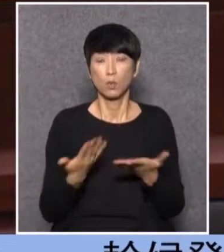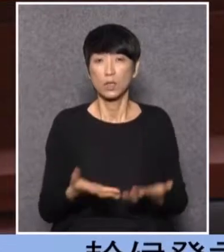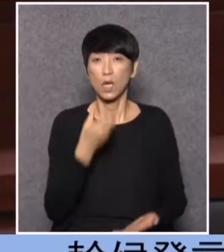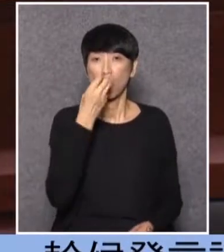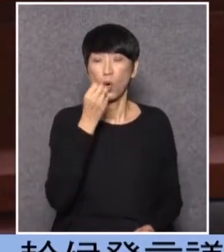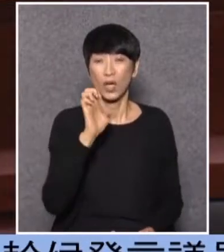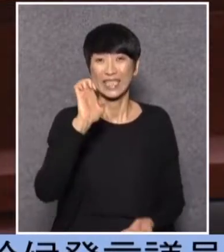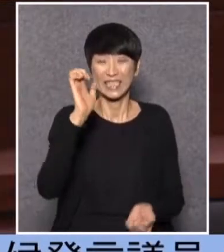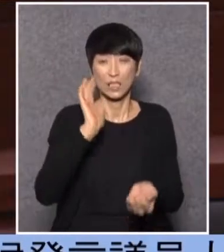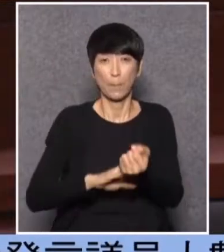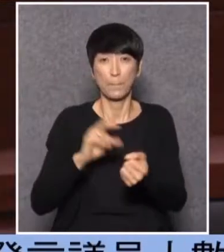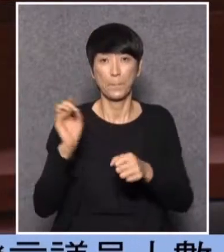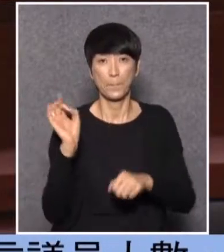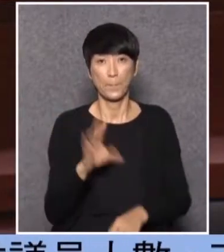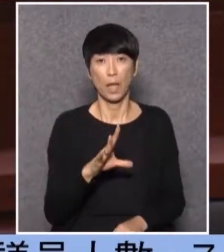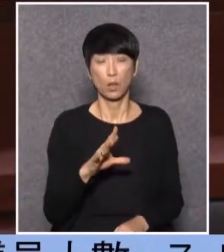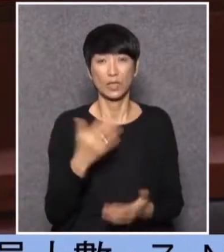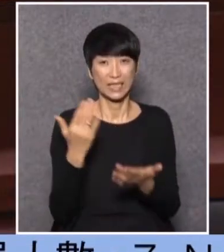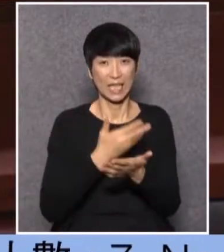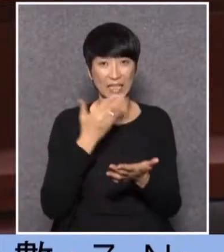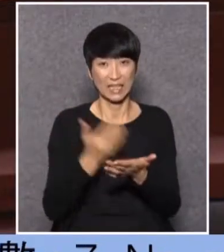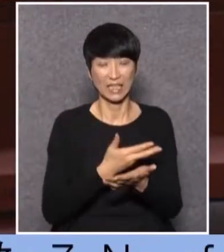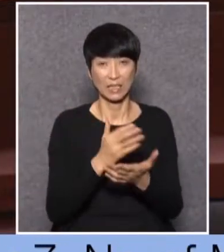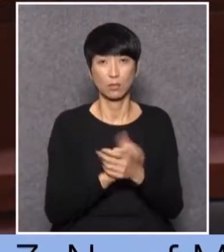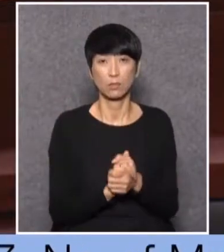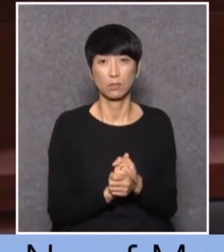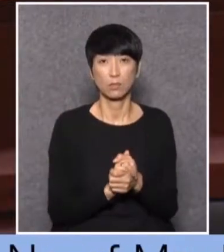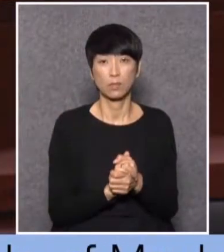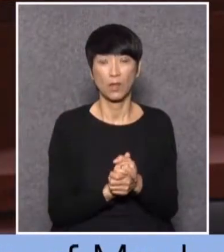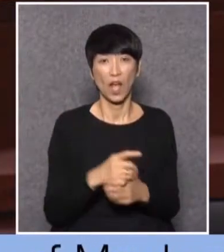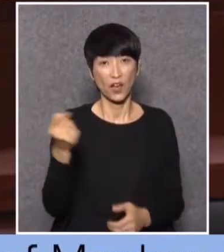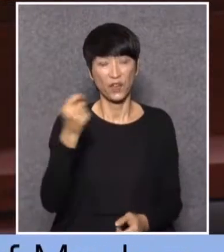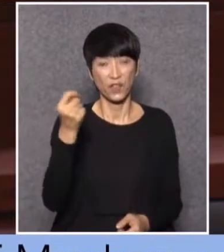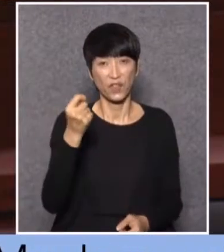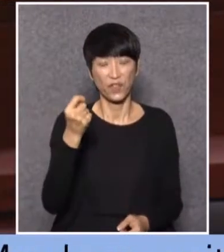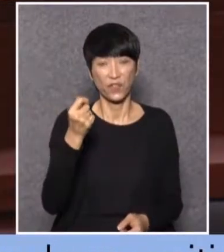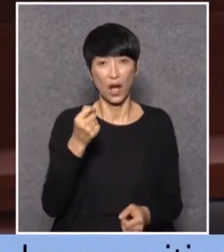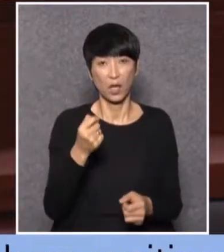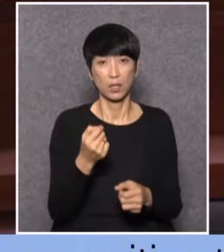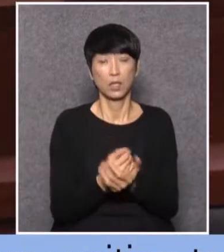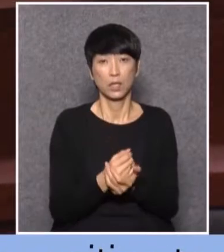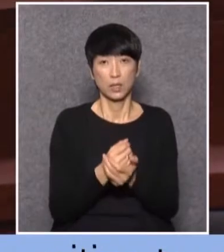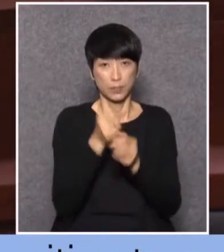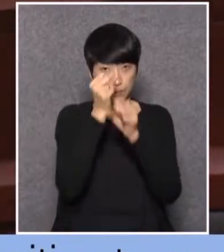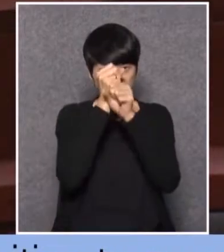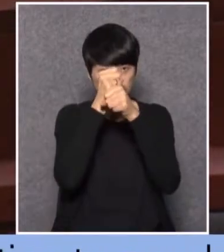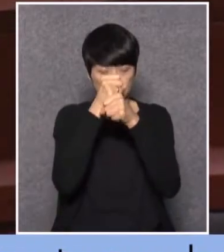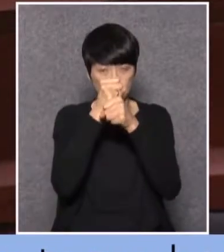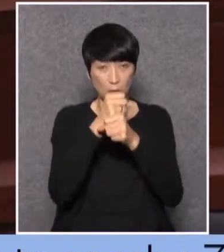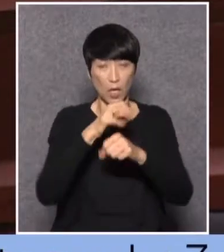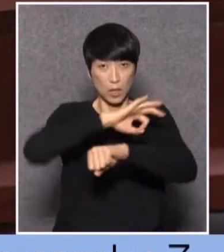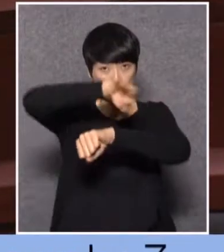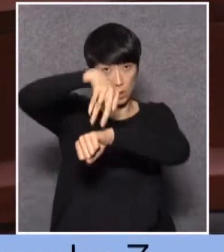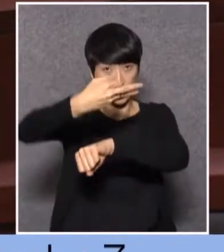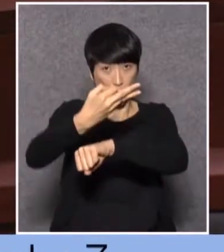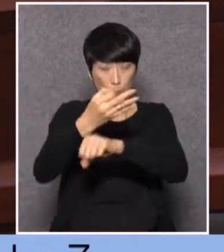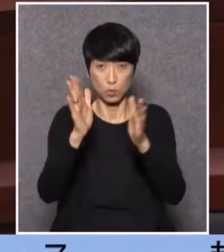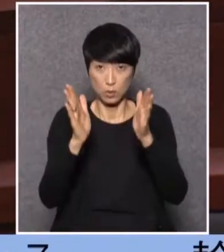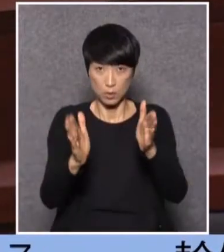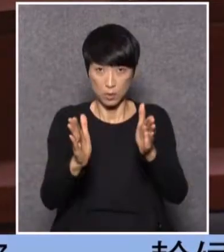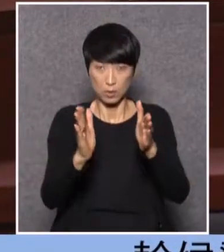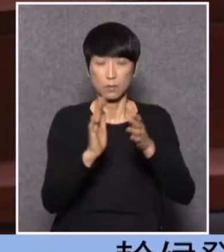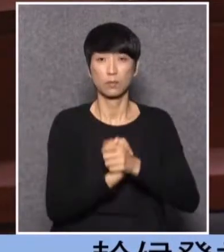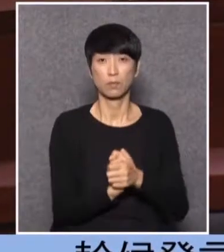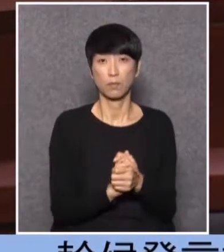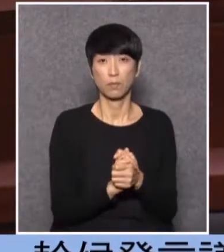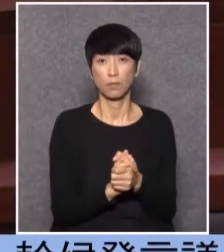波拉病毒的一個測試咧，係屬於一個快速測試，非常有效，係可以在3小時裏面咧係